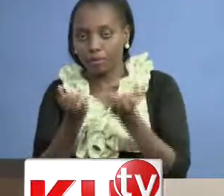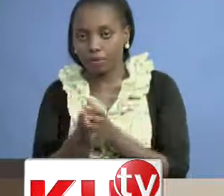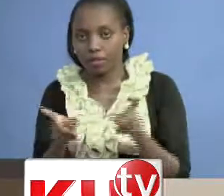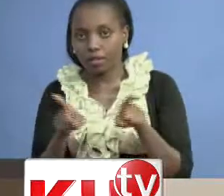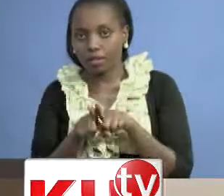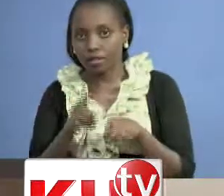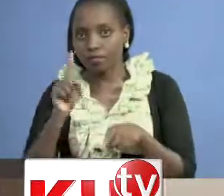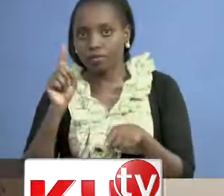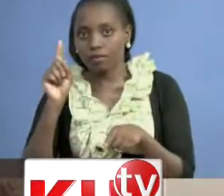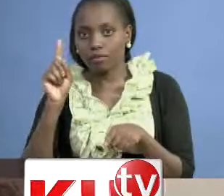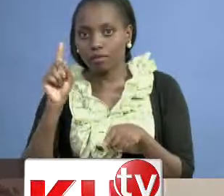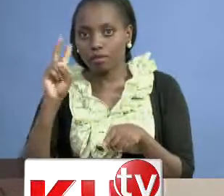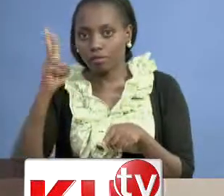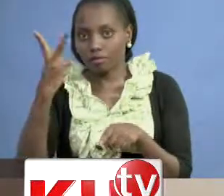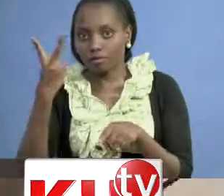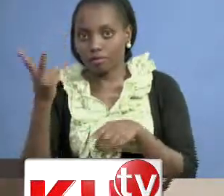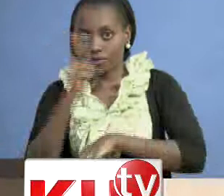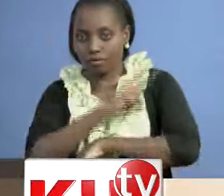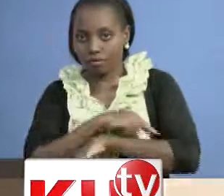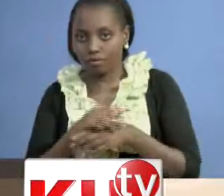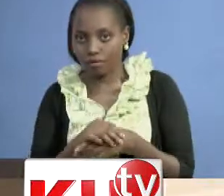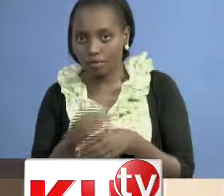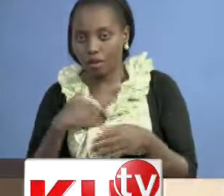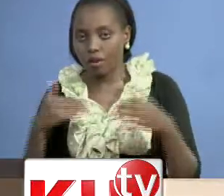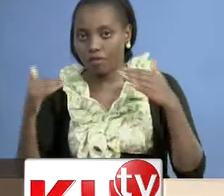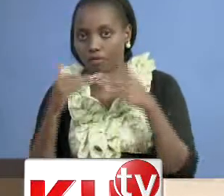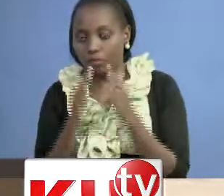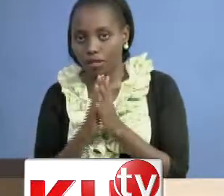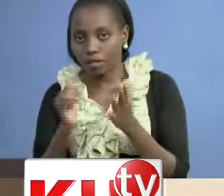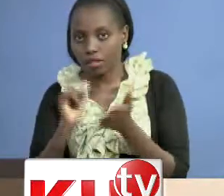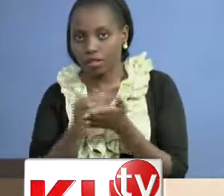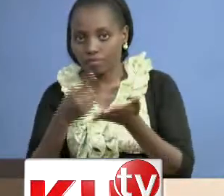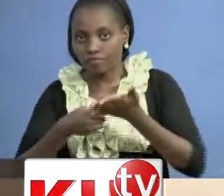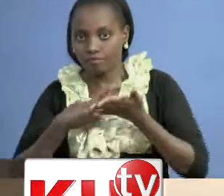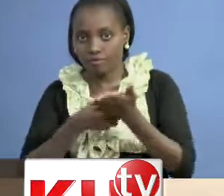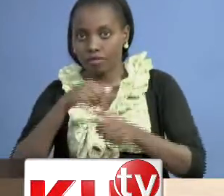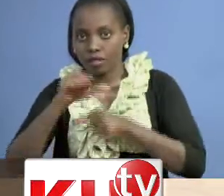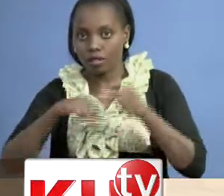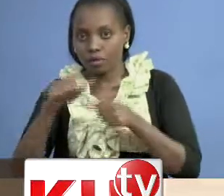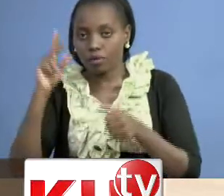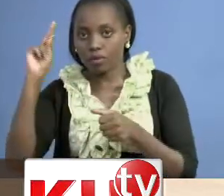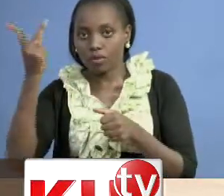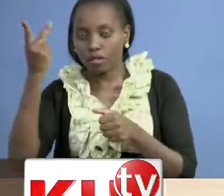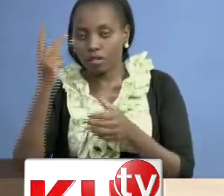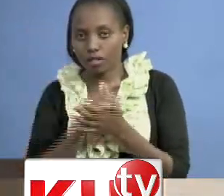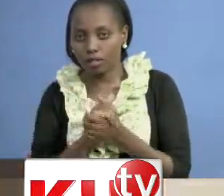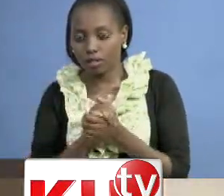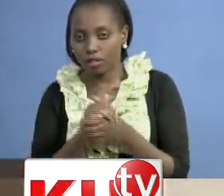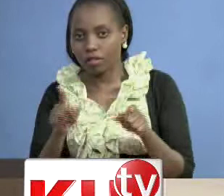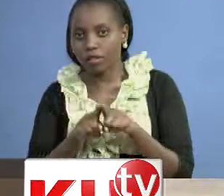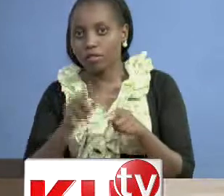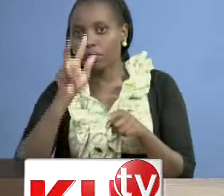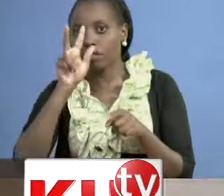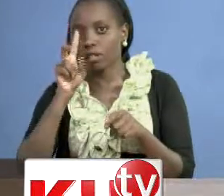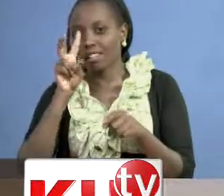siku mbili za kwanza, Rais Kenyatta atahudhuria mikutano itakayozungumzia masuala yanayohusu Kenya, huku katika siku